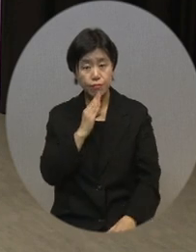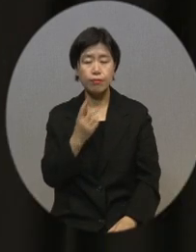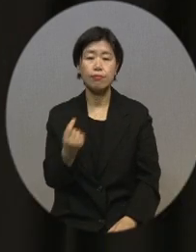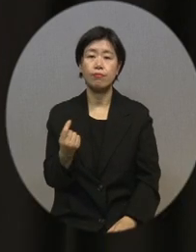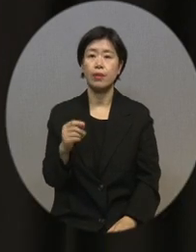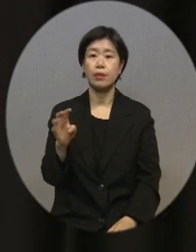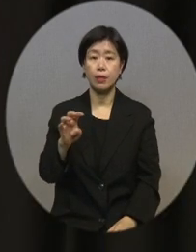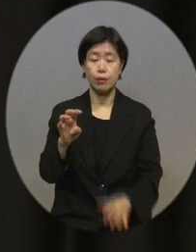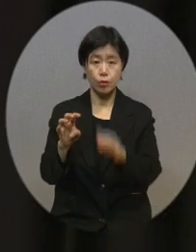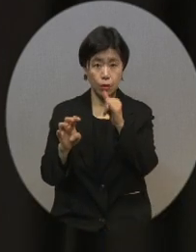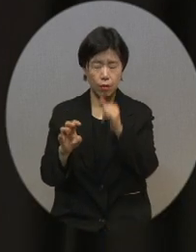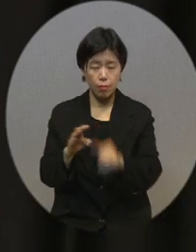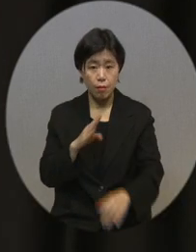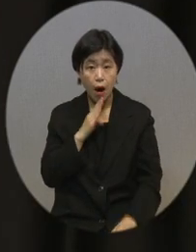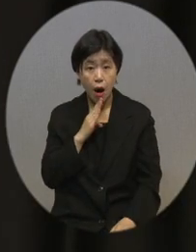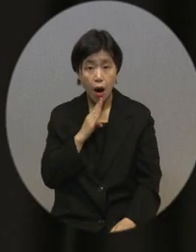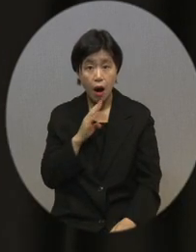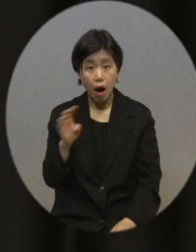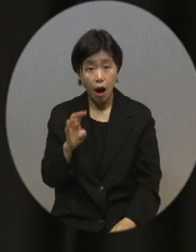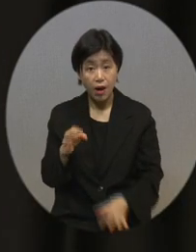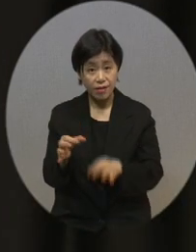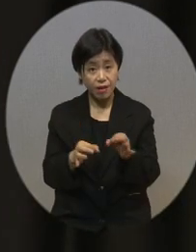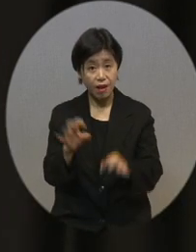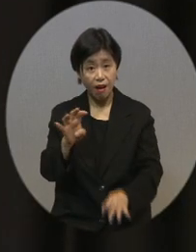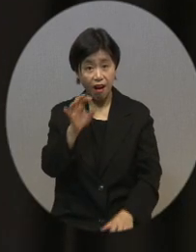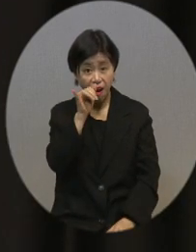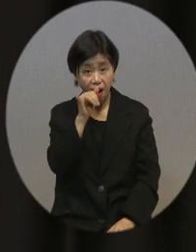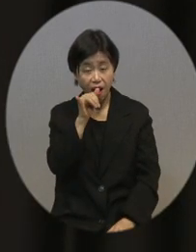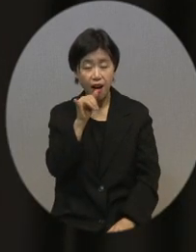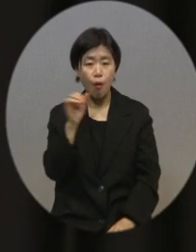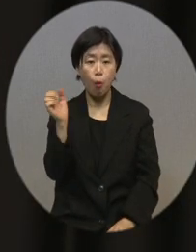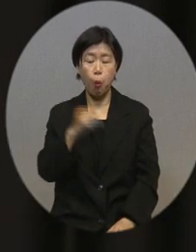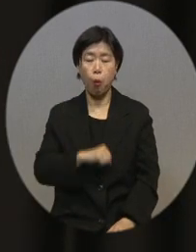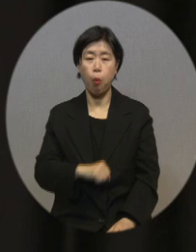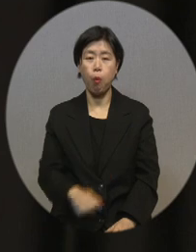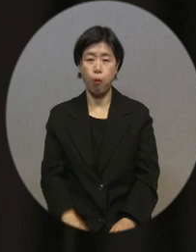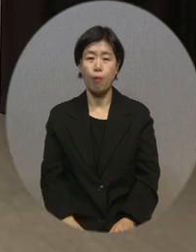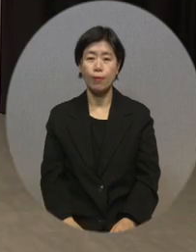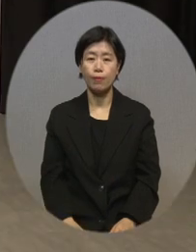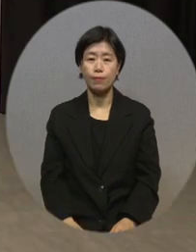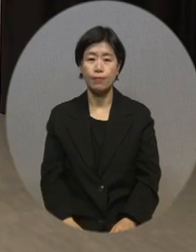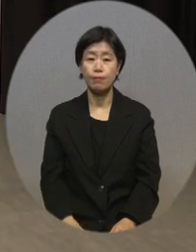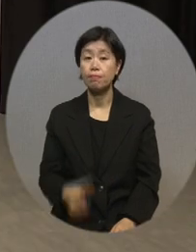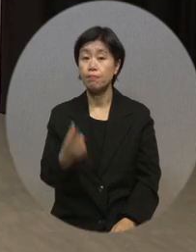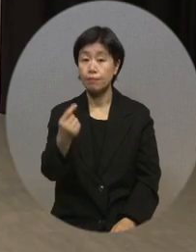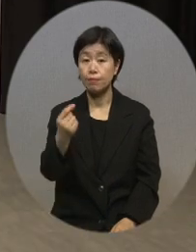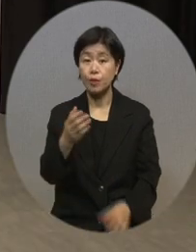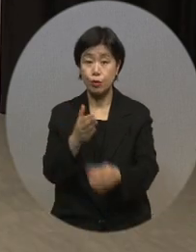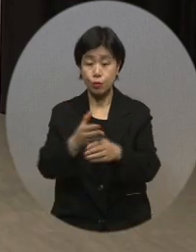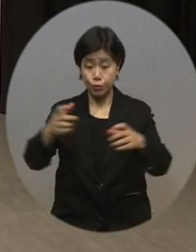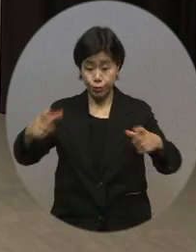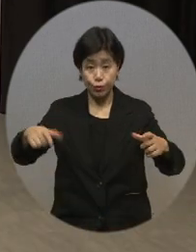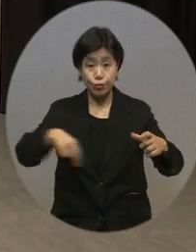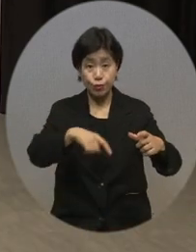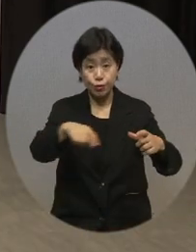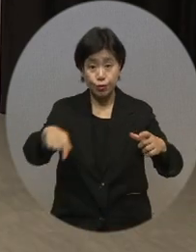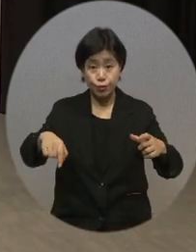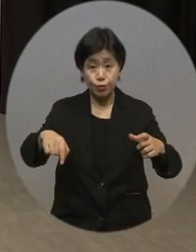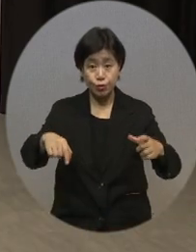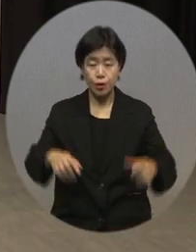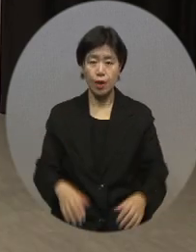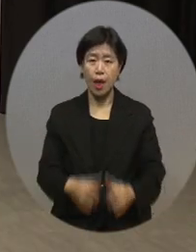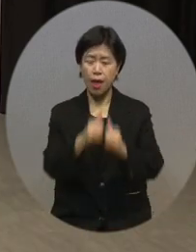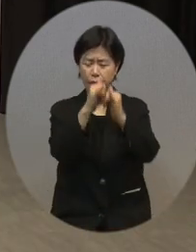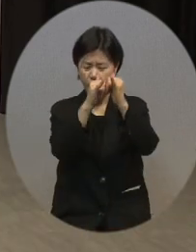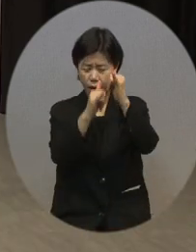있습니다. 예? 예, 40개. 40개나? 예, 예, 예. 그래요? 예. 중국은 이제 아까 말씀드린 대로 예.